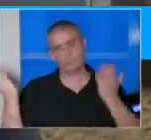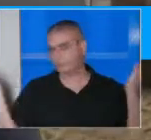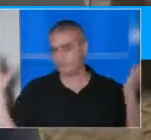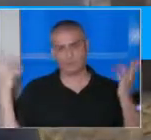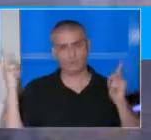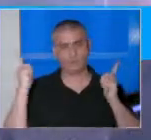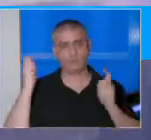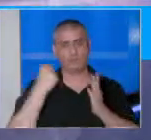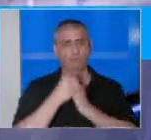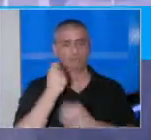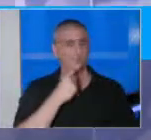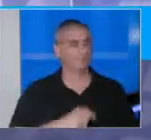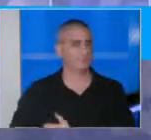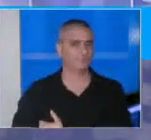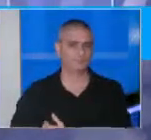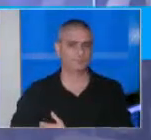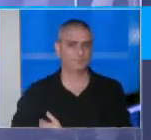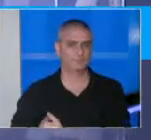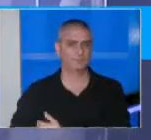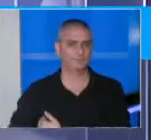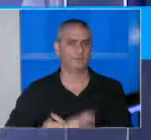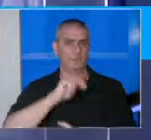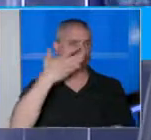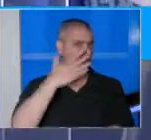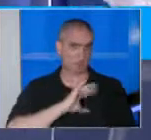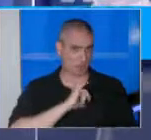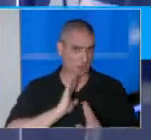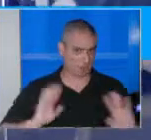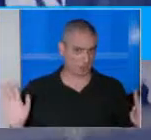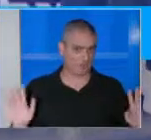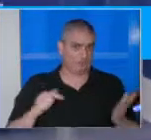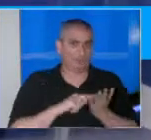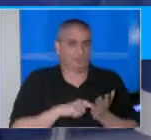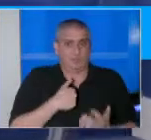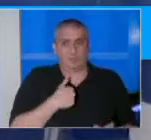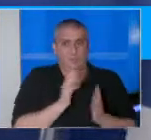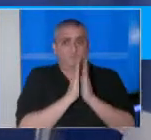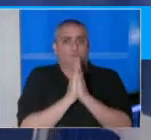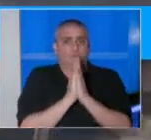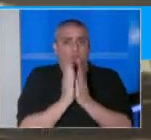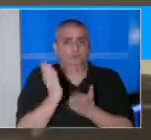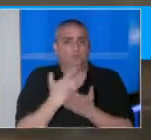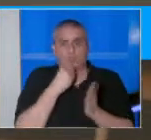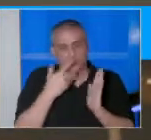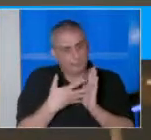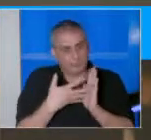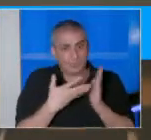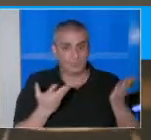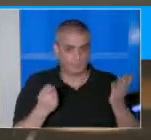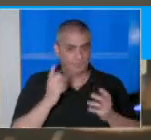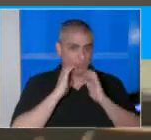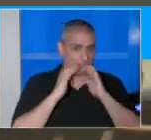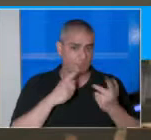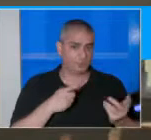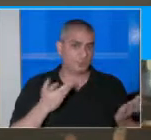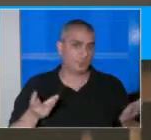מבלים בסוף שבוע. והנושא המדיני, מה שנקרא, הוא לא מעניין, כי אתה יודע, אנחנו מבקשים שהכינו לנו סקרים, מכוני הסקרים כאן